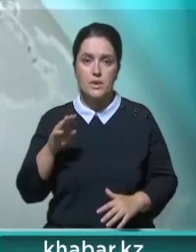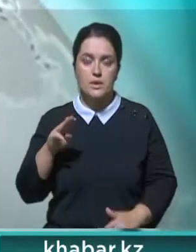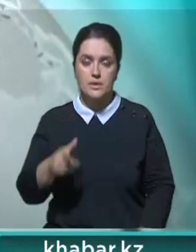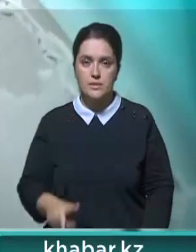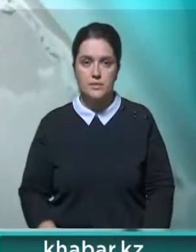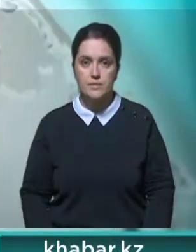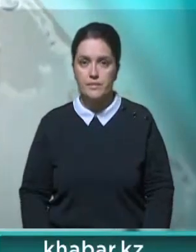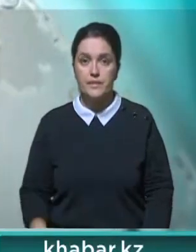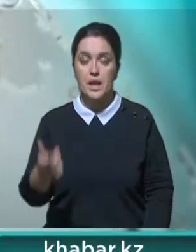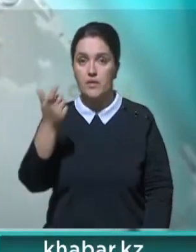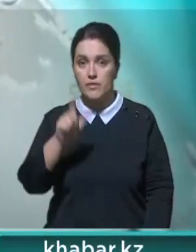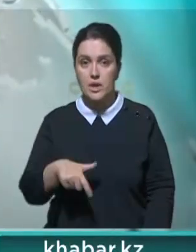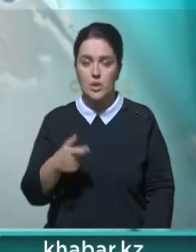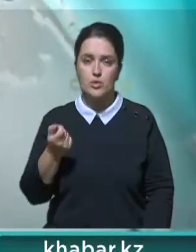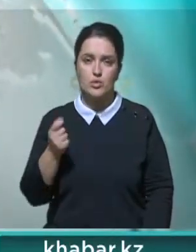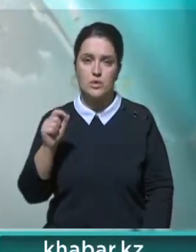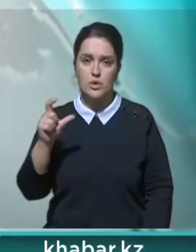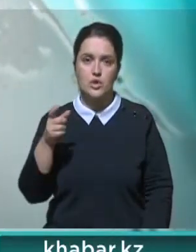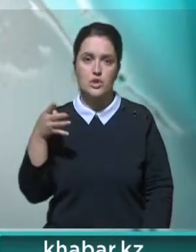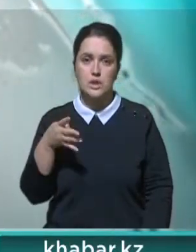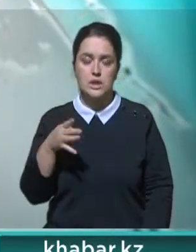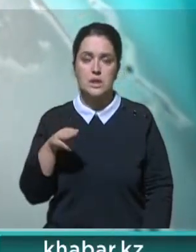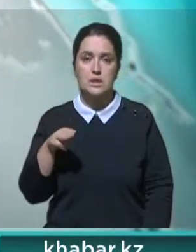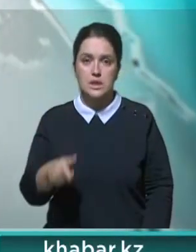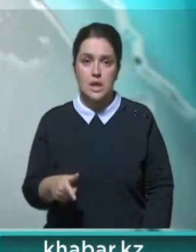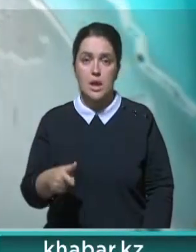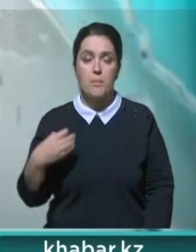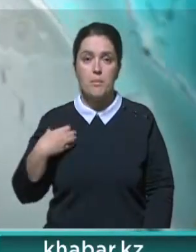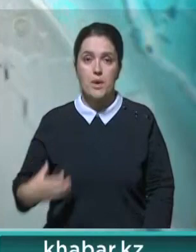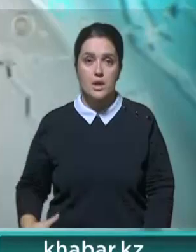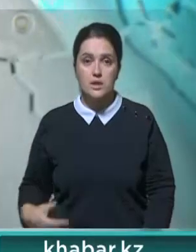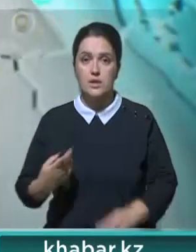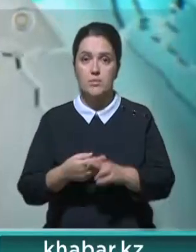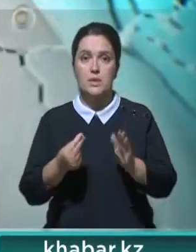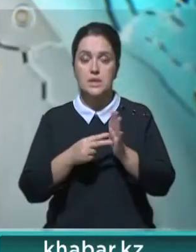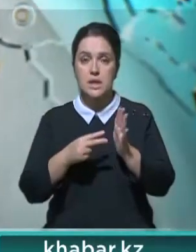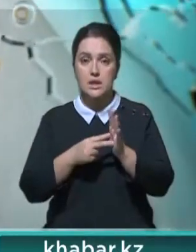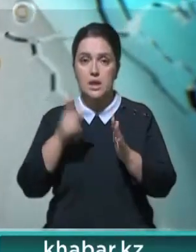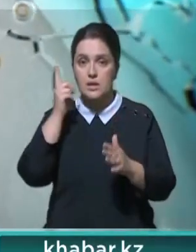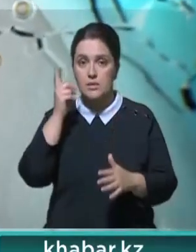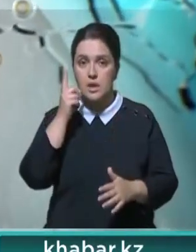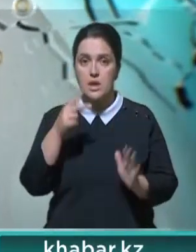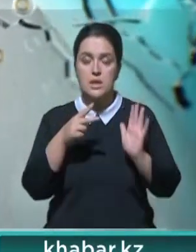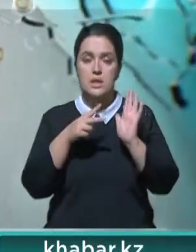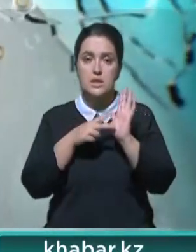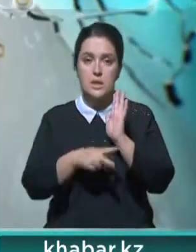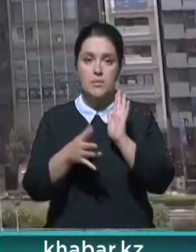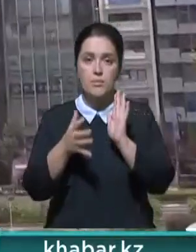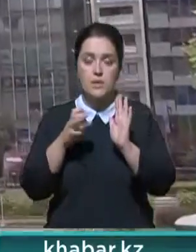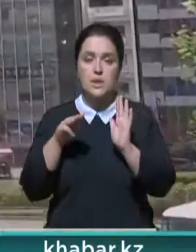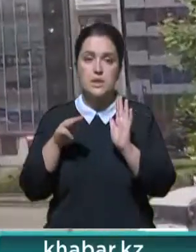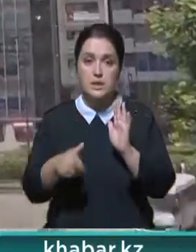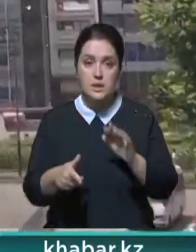тенге. В Италии чуть дороже – 4000 тенге. В Париже примерная цена на тариф составляет 7500 тенге.